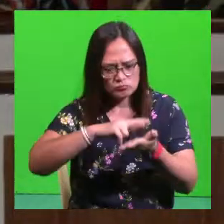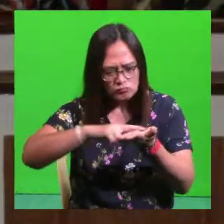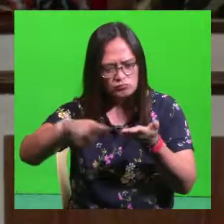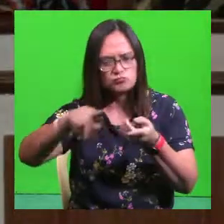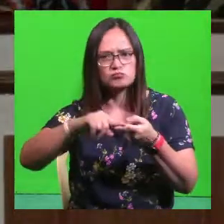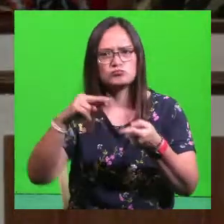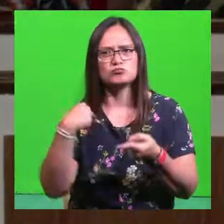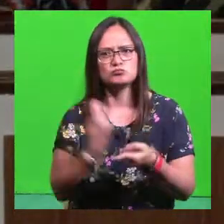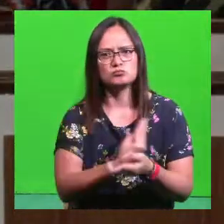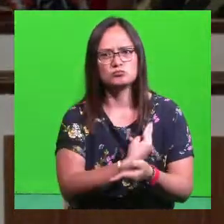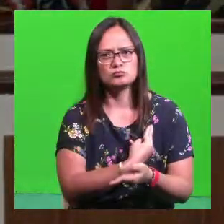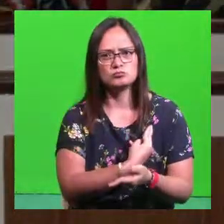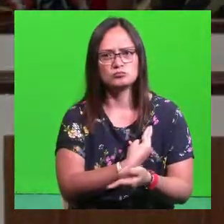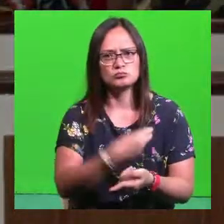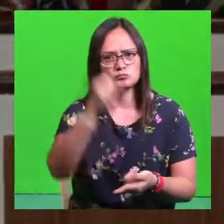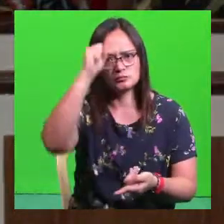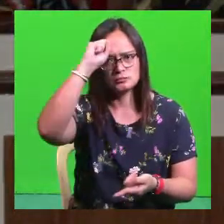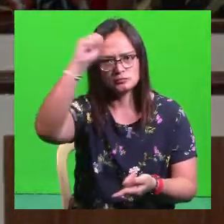na nasa kanyang dugo